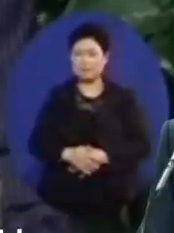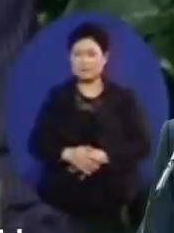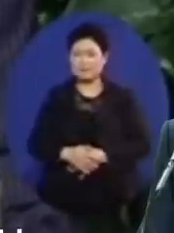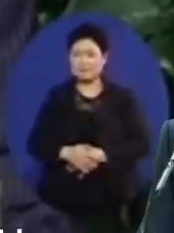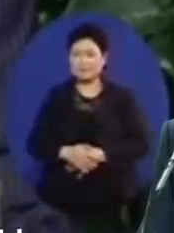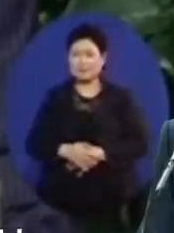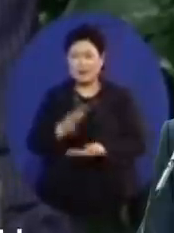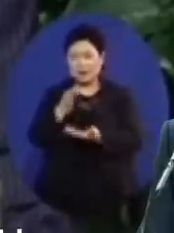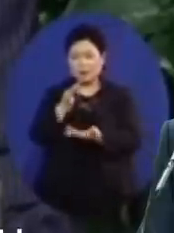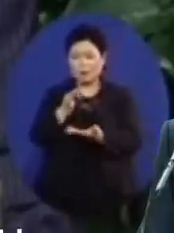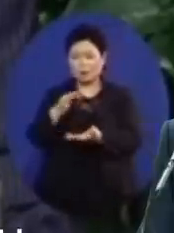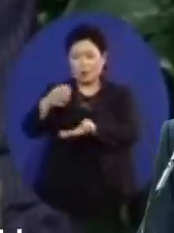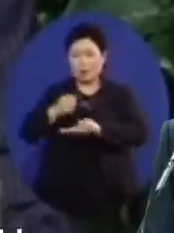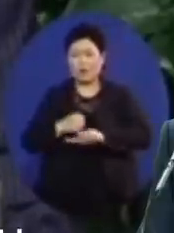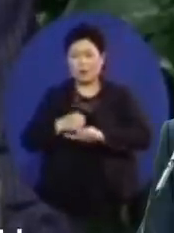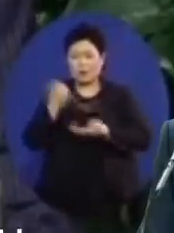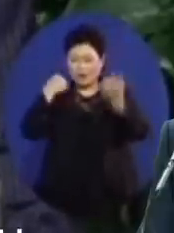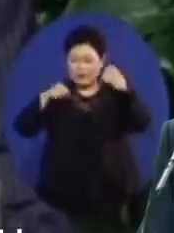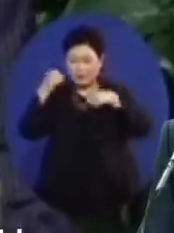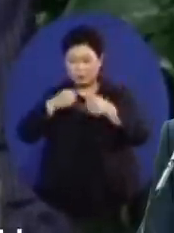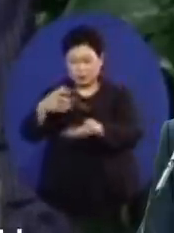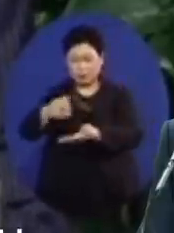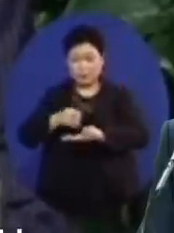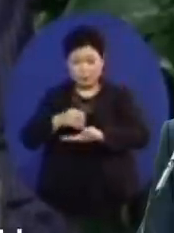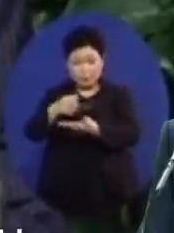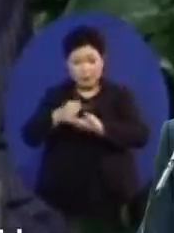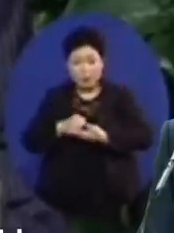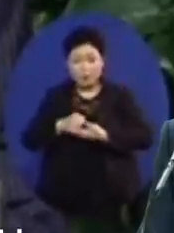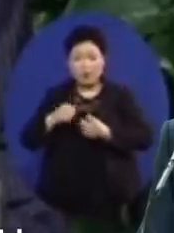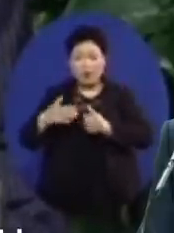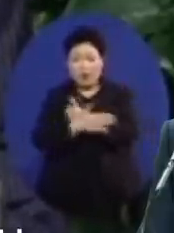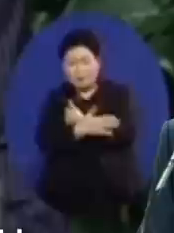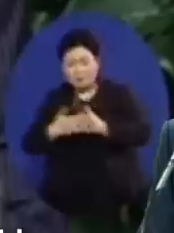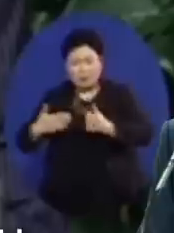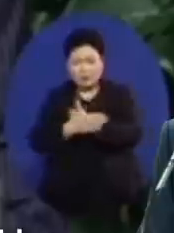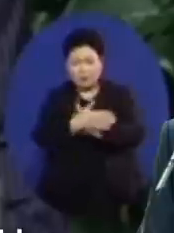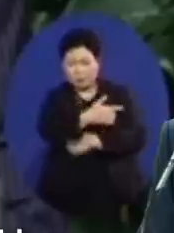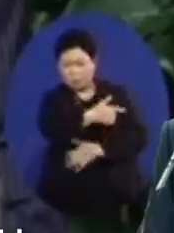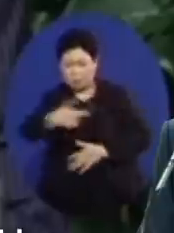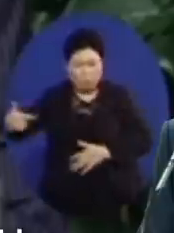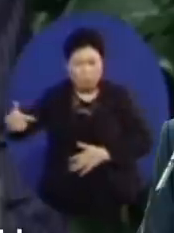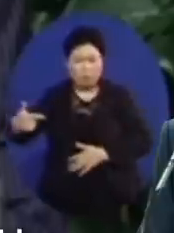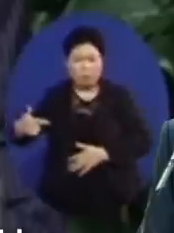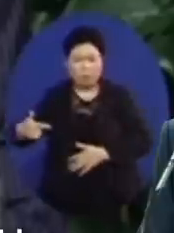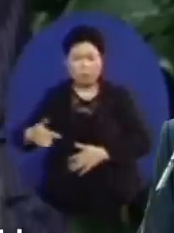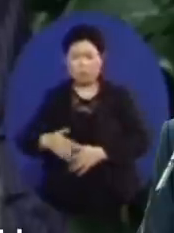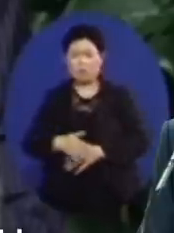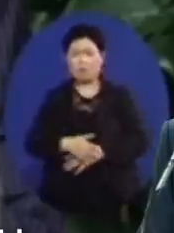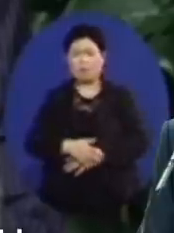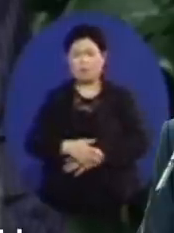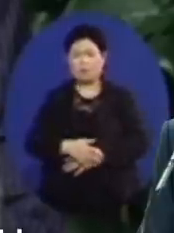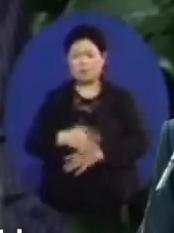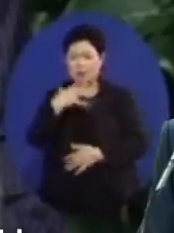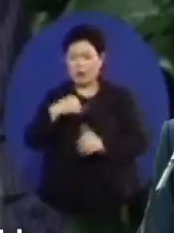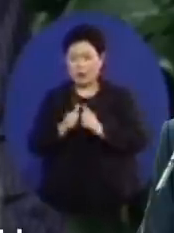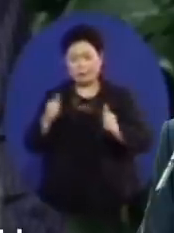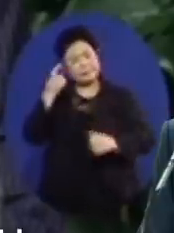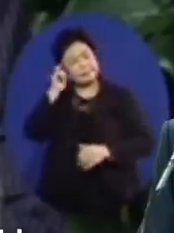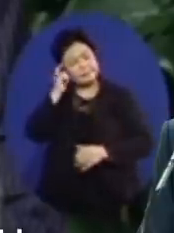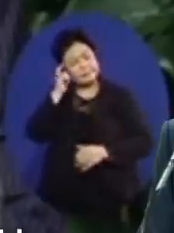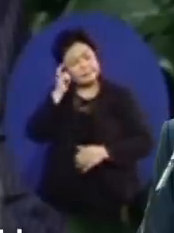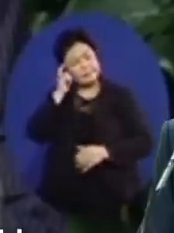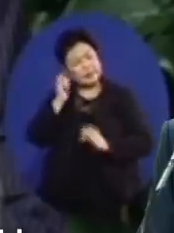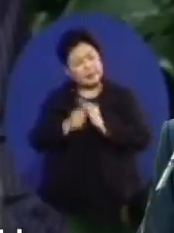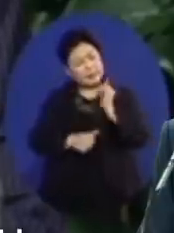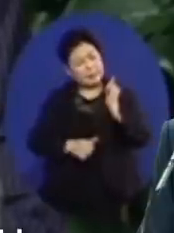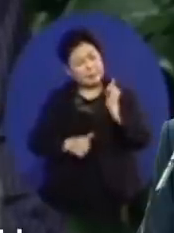재산도 얻고 짐승들도 얻고 대집이 기가 막힙니다. 그래 아브라함 생각에 아내